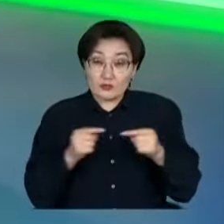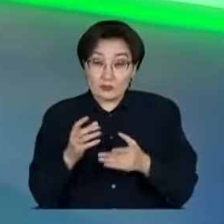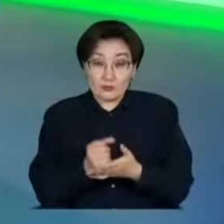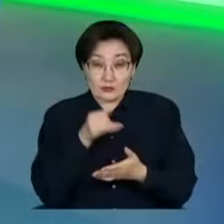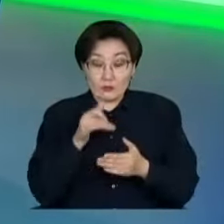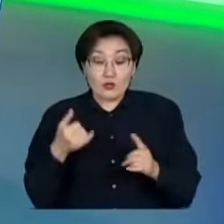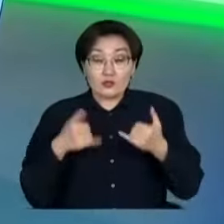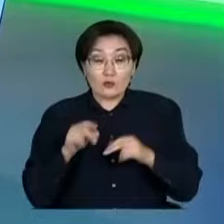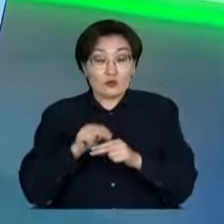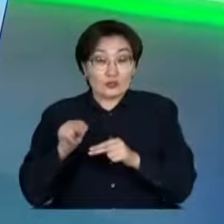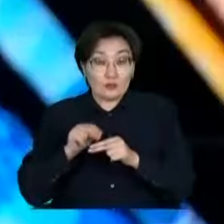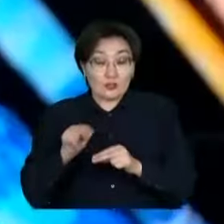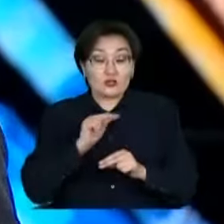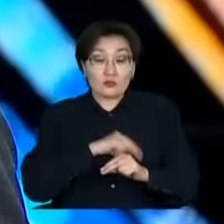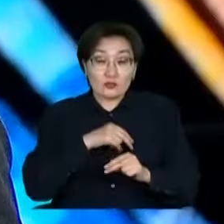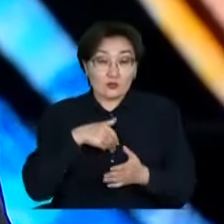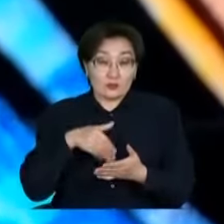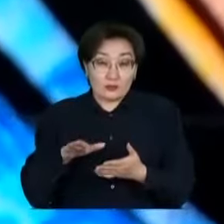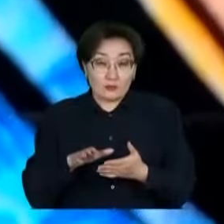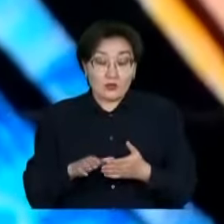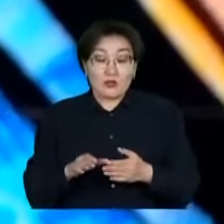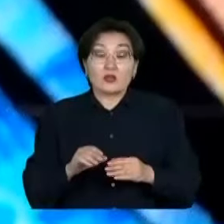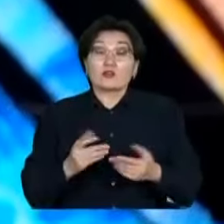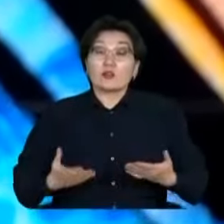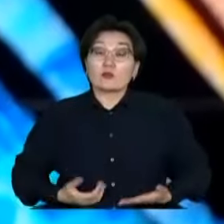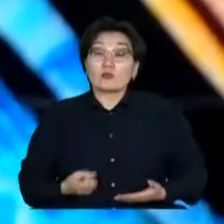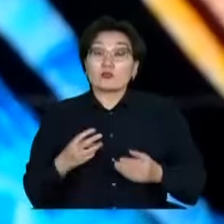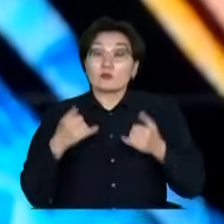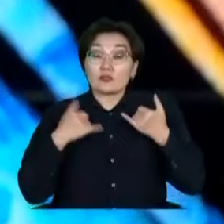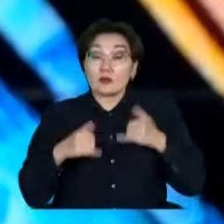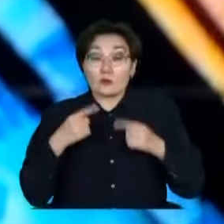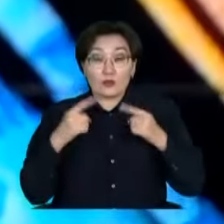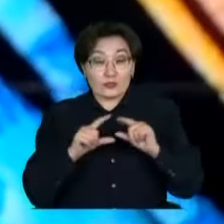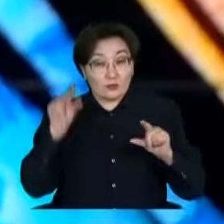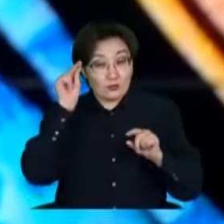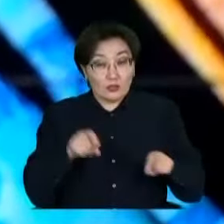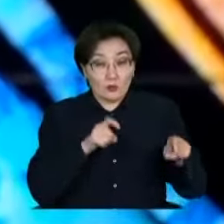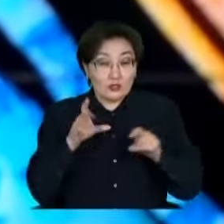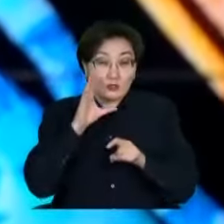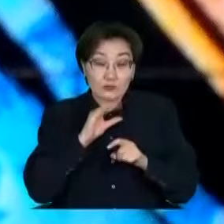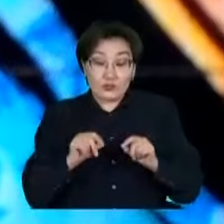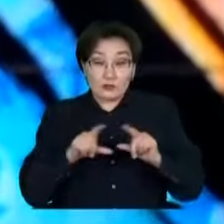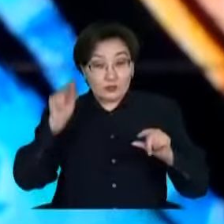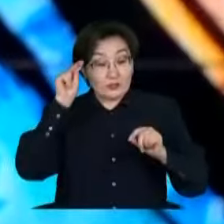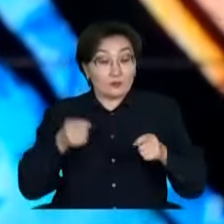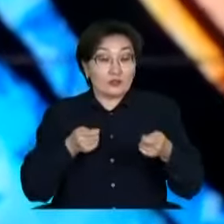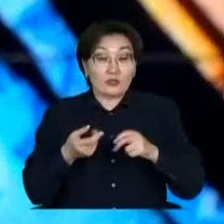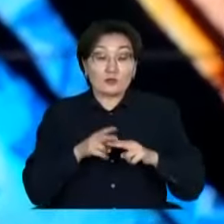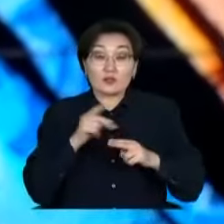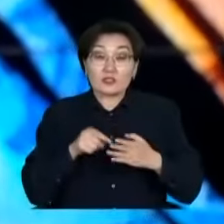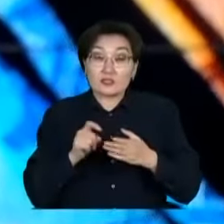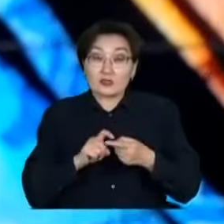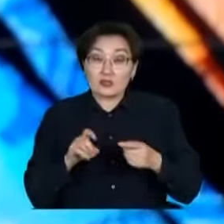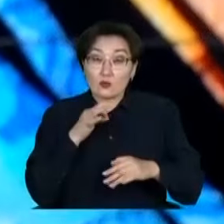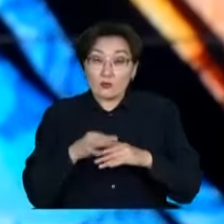білім беруден бас тартқан. Жан бағу үшін кейбір мұғалімдер басқа мектепке ауысып үлгеріпті. Оқу ордасының басшылығы бұл мәселеге қатысты